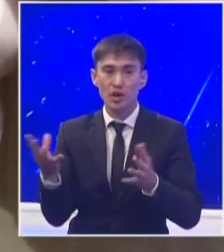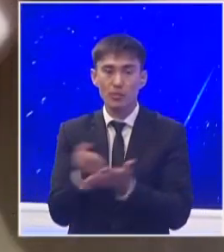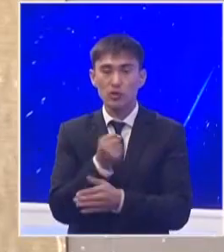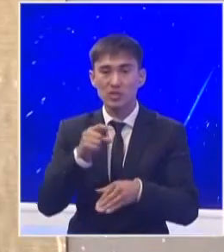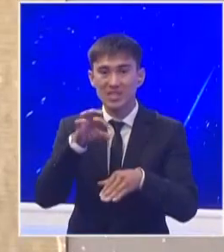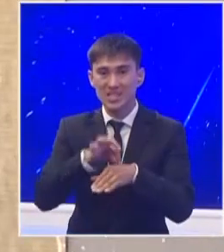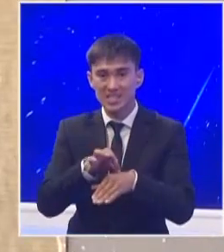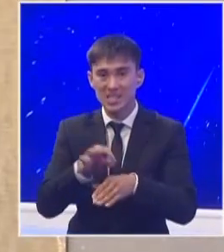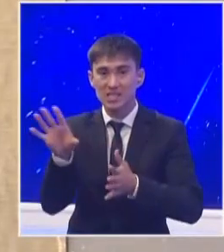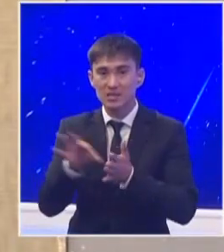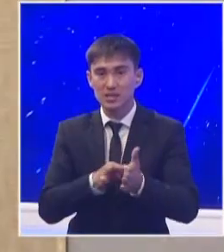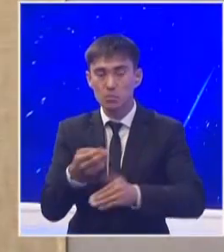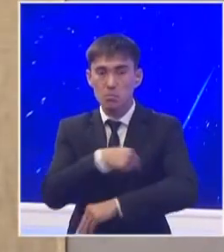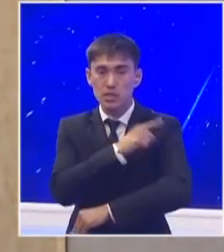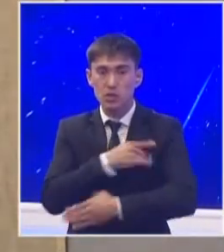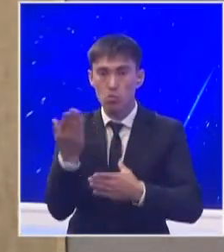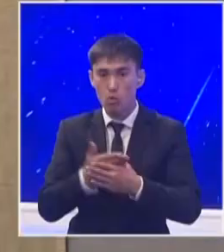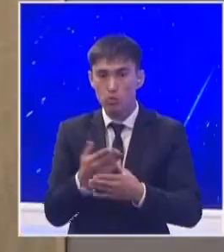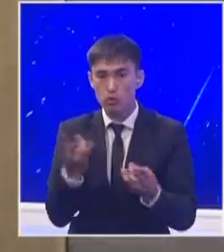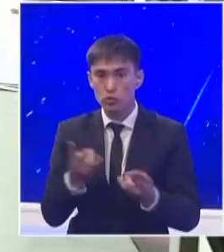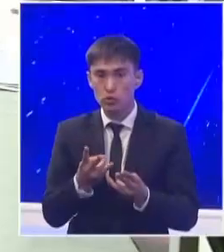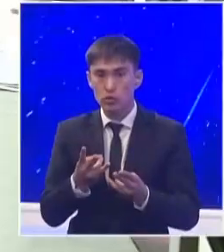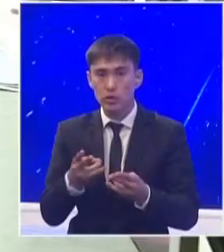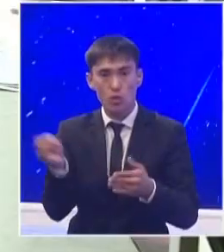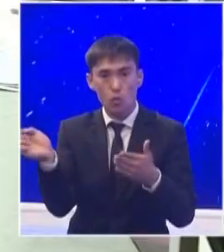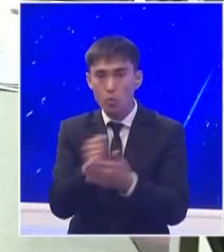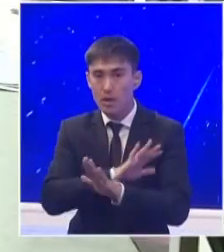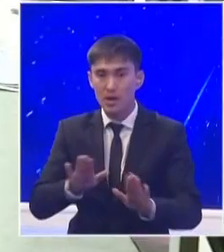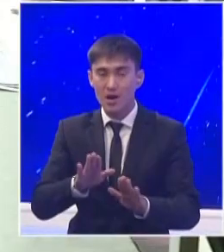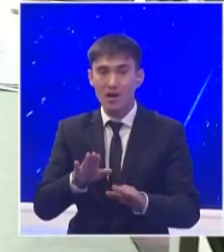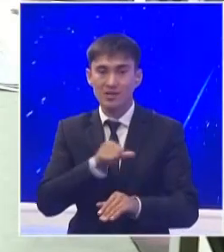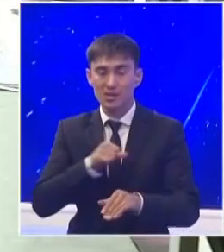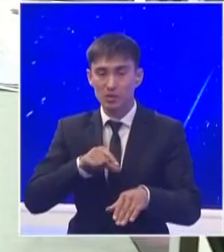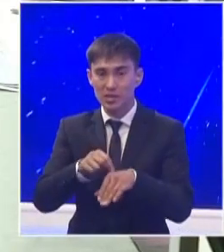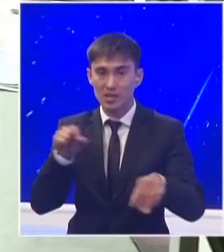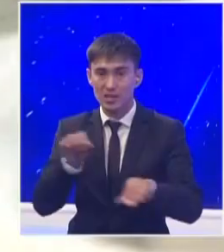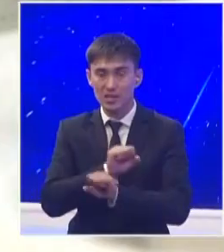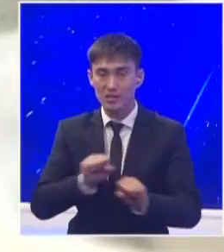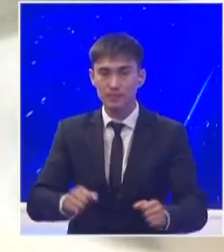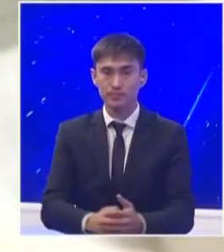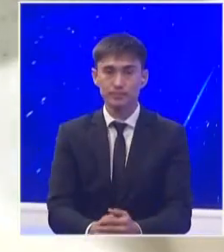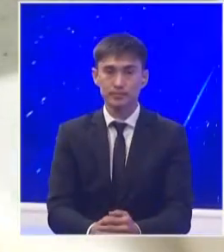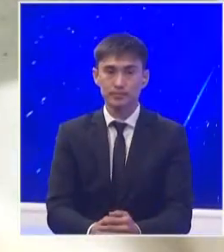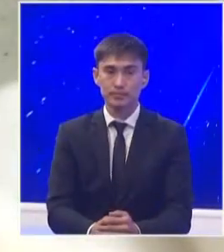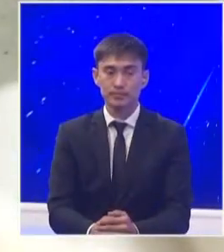незамедлительно обратиться за медицинской помощью. И ни в коем случае не убирать насекомое самостоятельно.